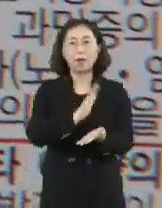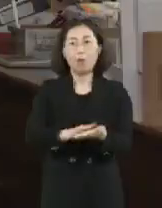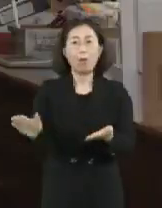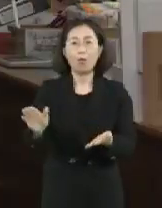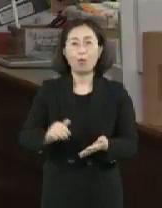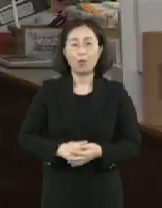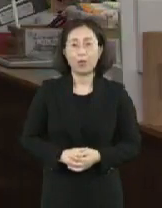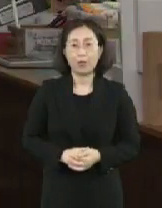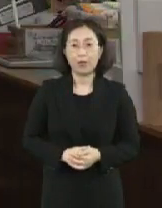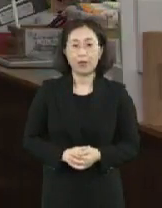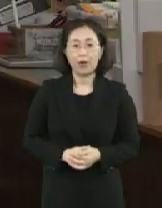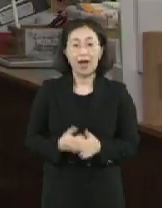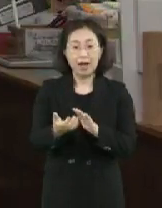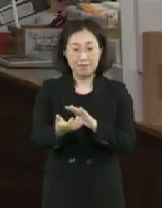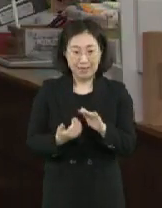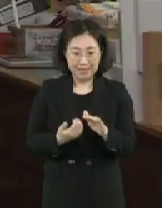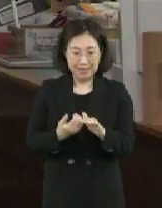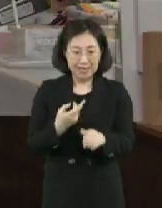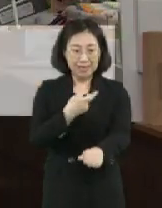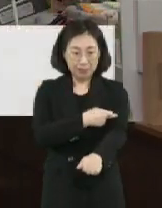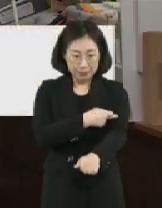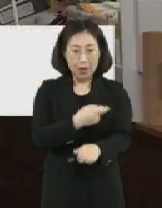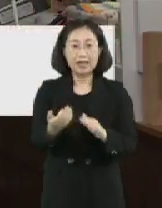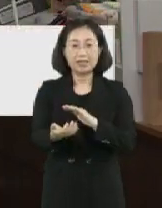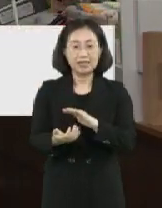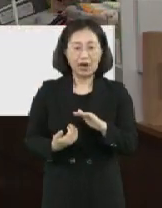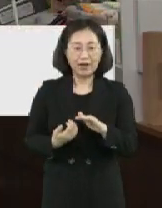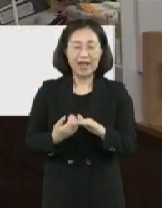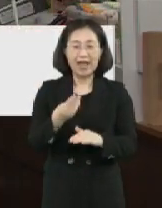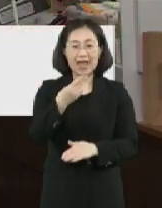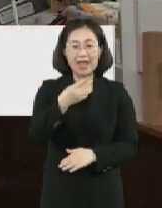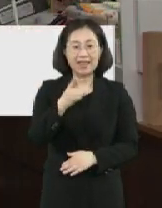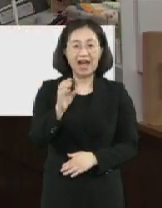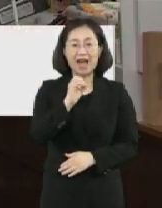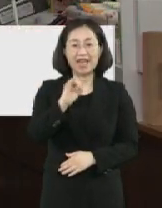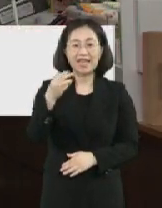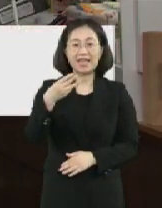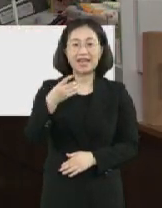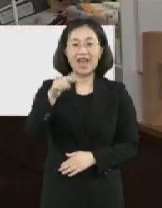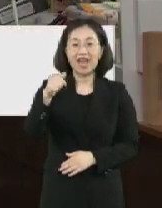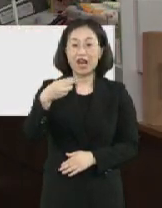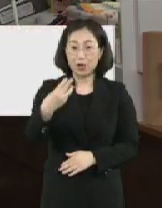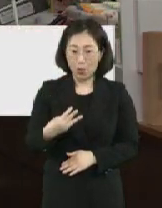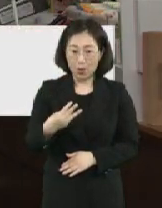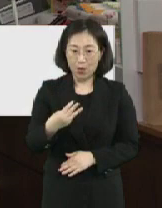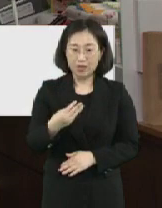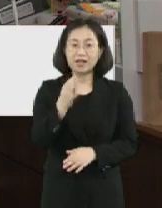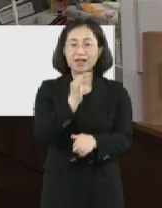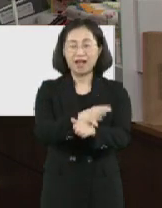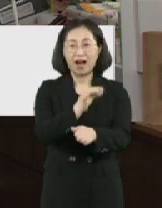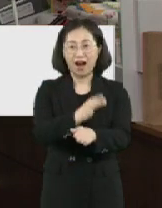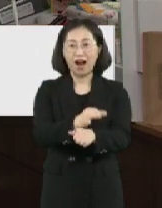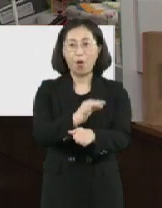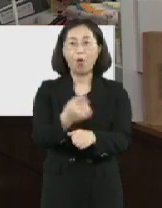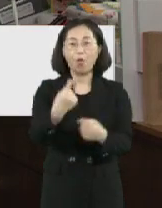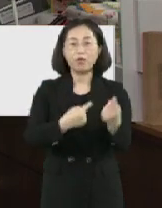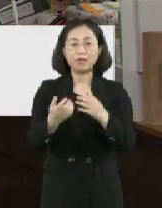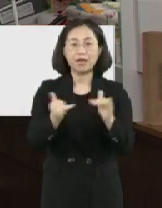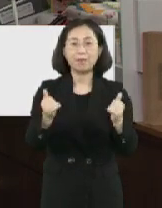있습니다. 미리 접종을 앞두고 타이레놀을 많이 구입하시고 있고 그런 관계로